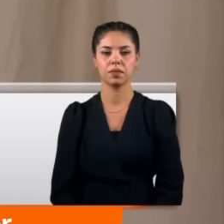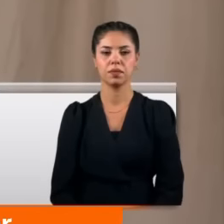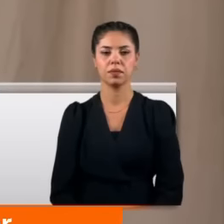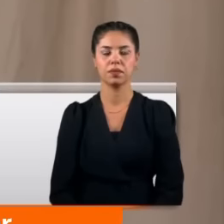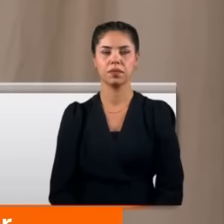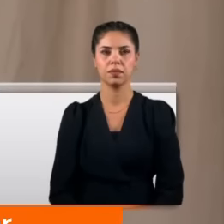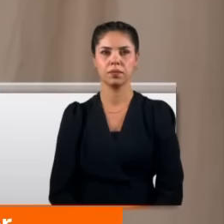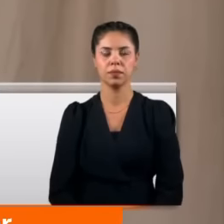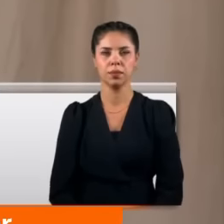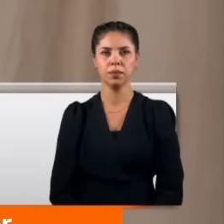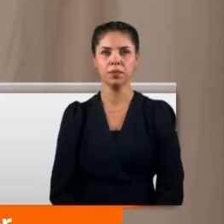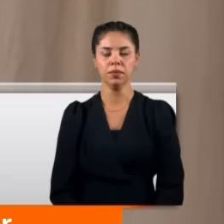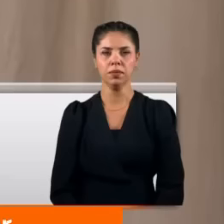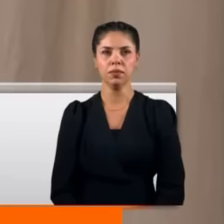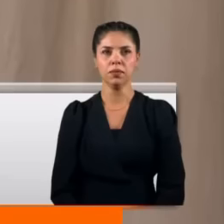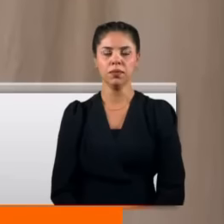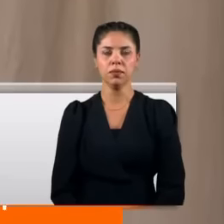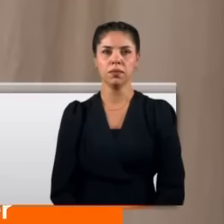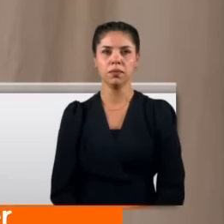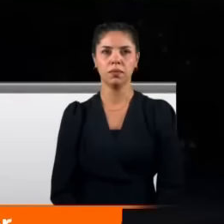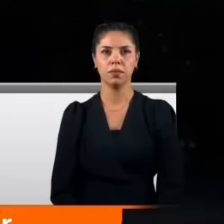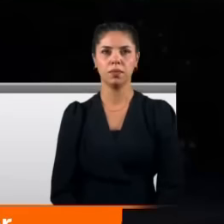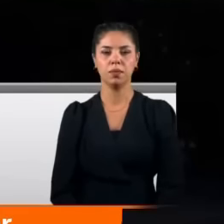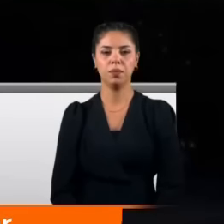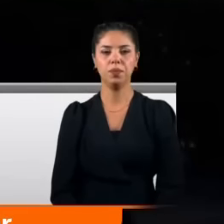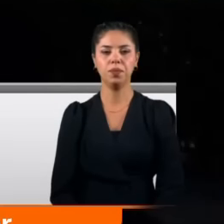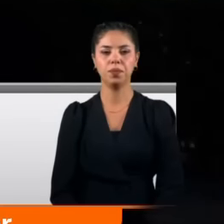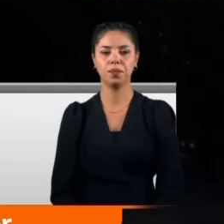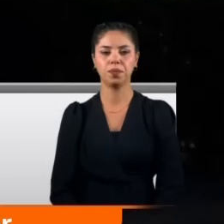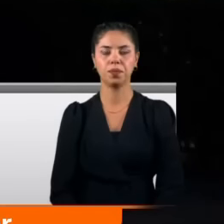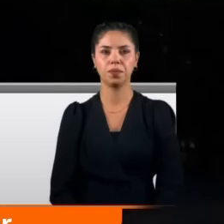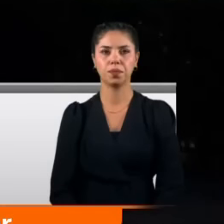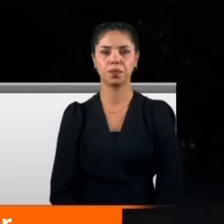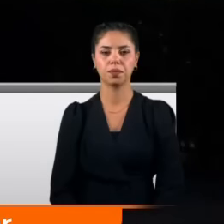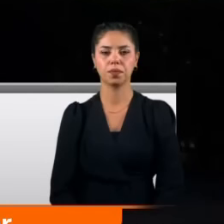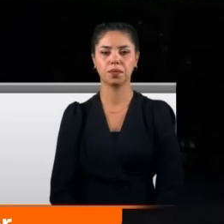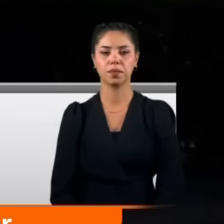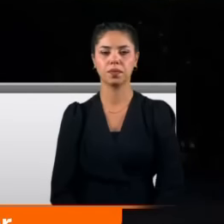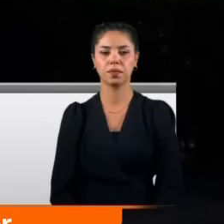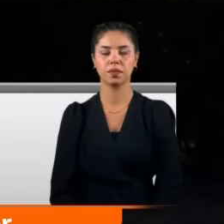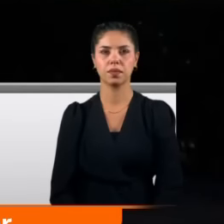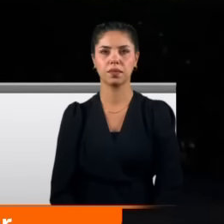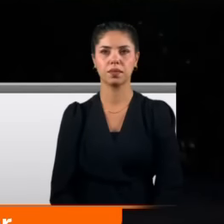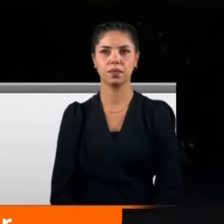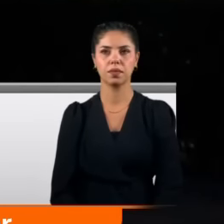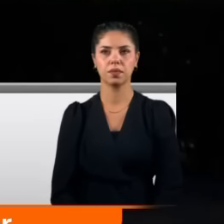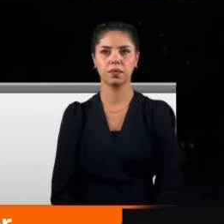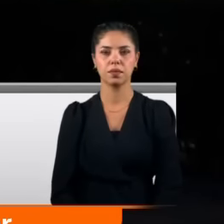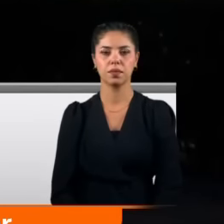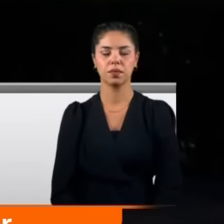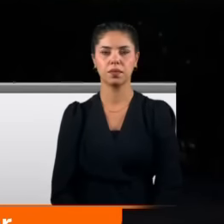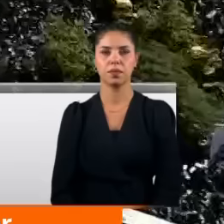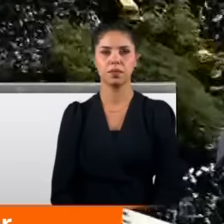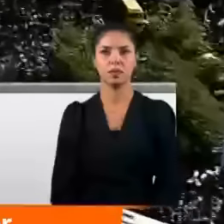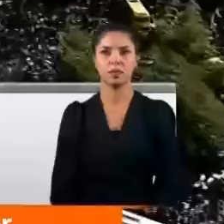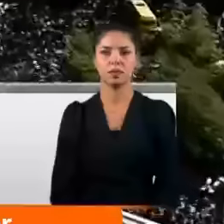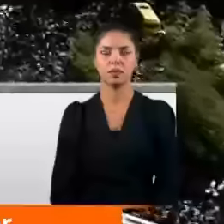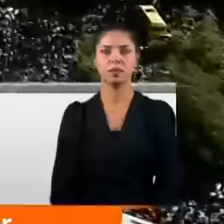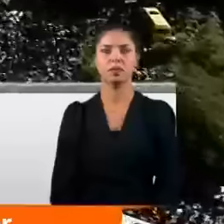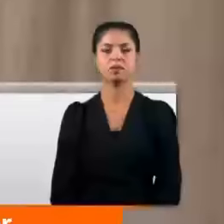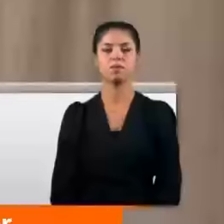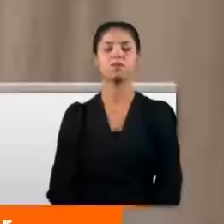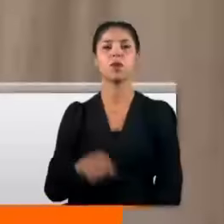karşı verebileceğimiz en hafif yanıtı verdik. Tam kapsamlı bir savaş olacağına inanmıyordum. Bir